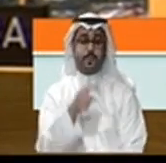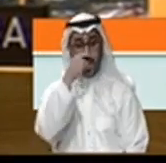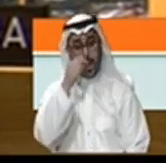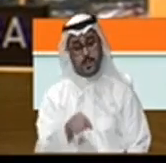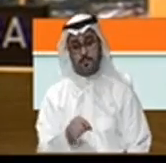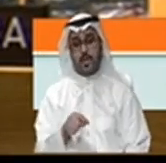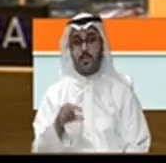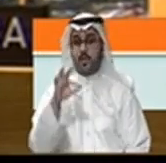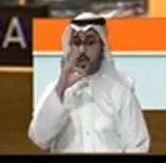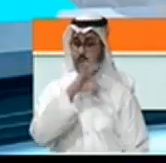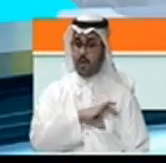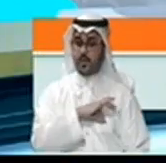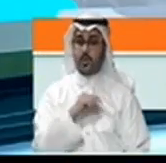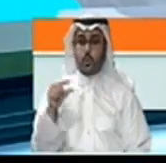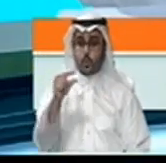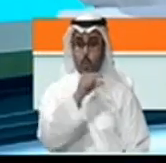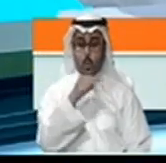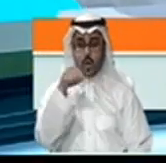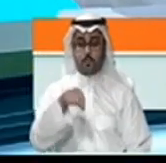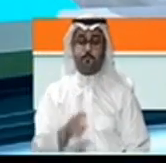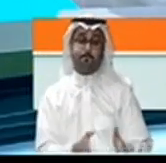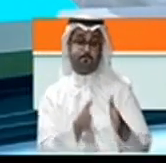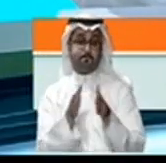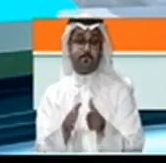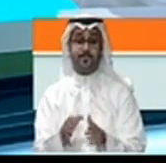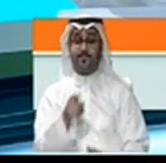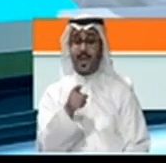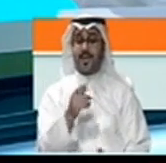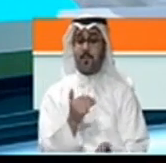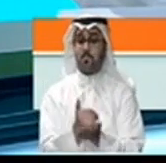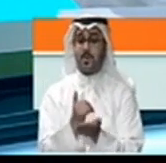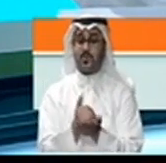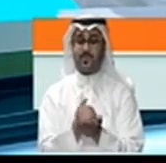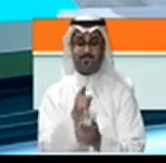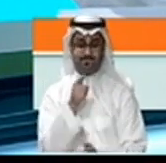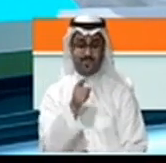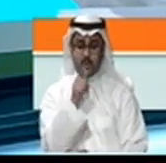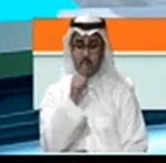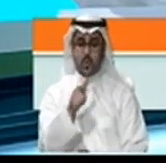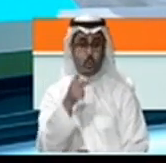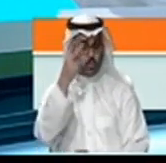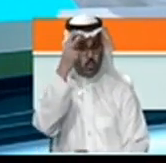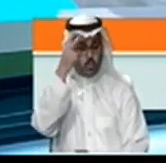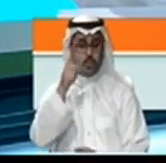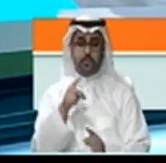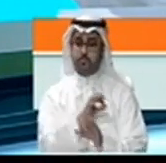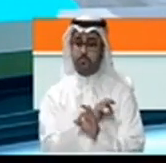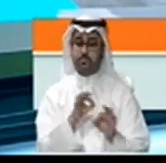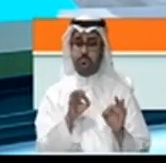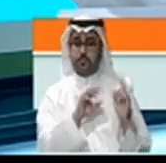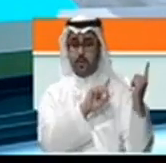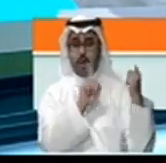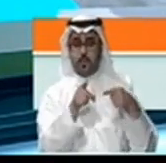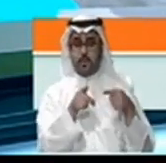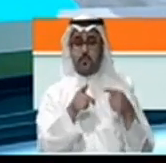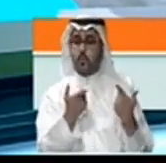تستفيد منه الدول المجاورة. وأعرب المعلمي خلال كلمته عن تأييد المملكة للمهمة السامية التي